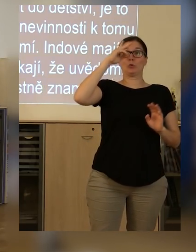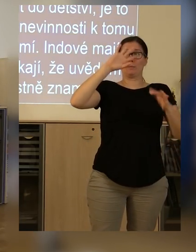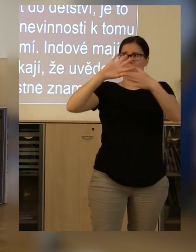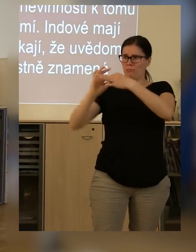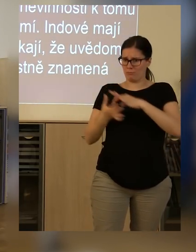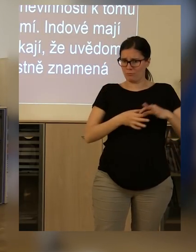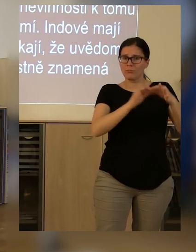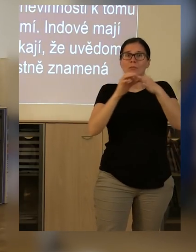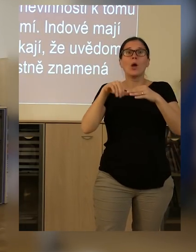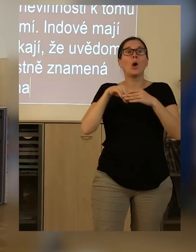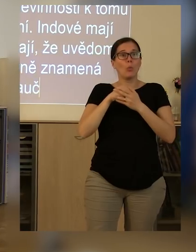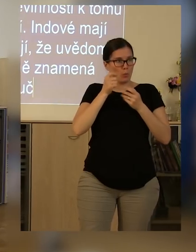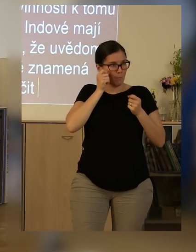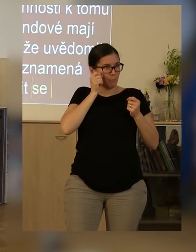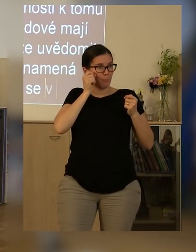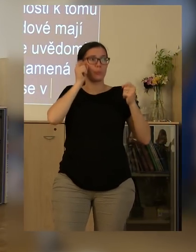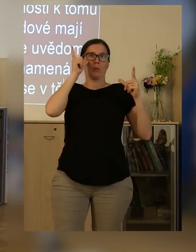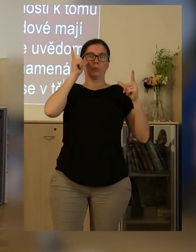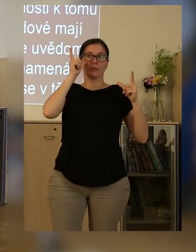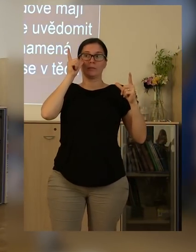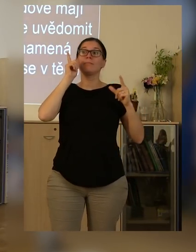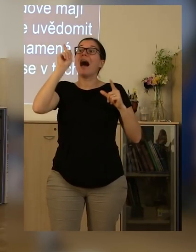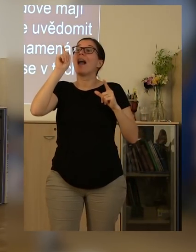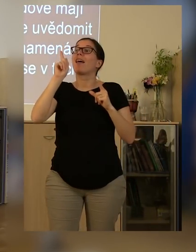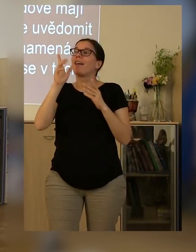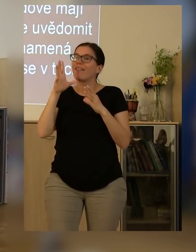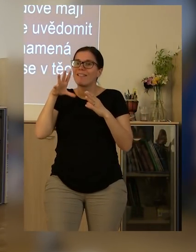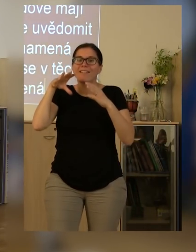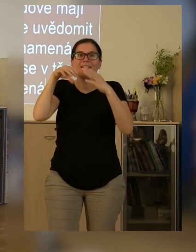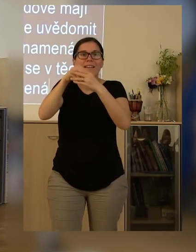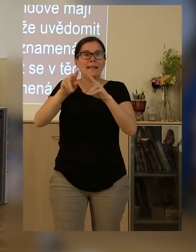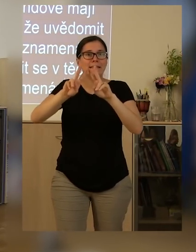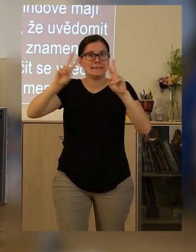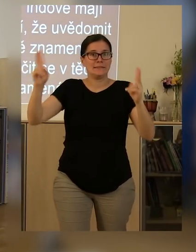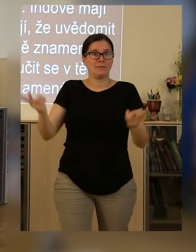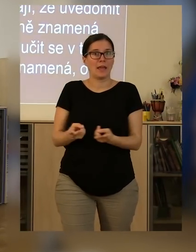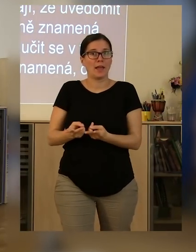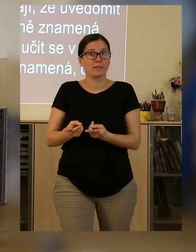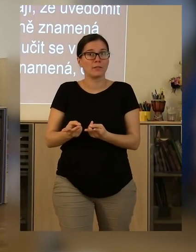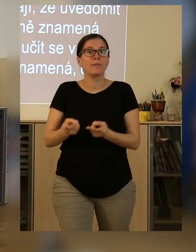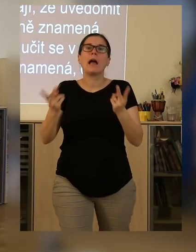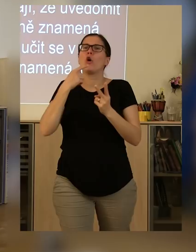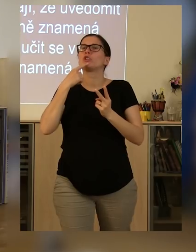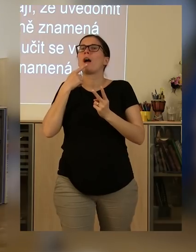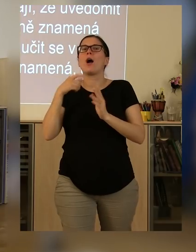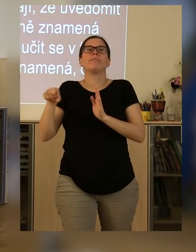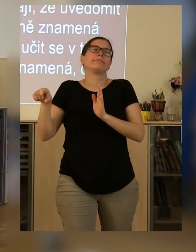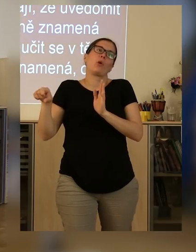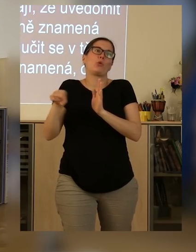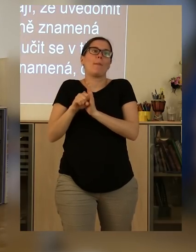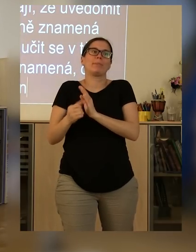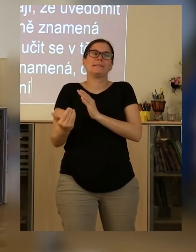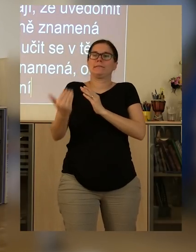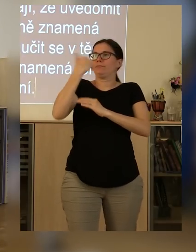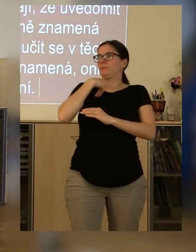ale naučit se v těch souvislostech žít znamená, oni tomu říkají, doručení. Jo, jako kdyby ten